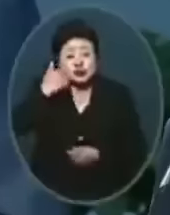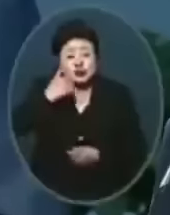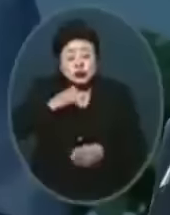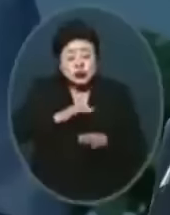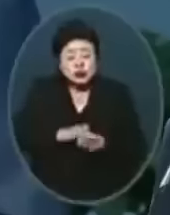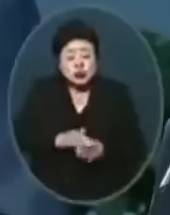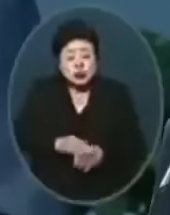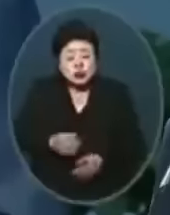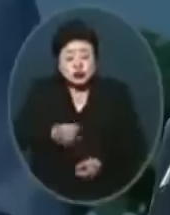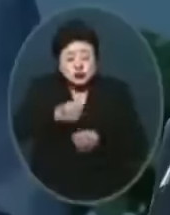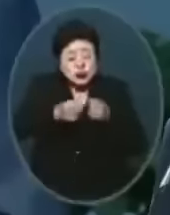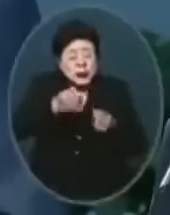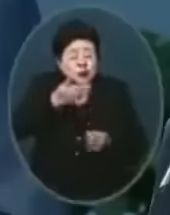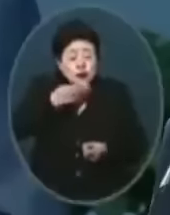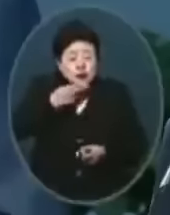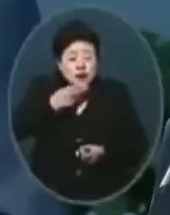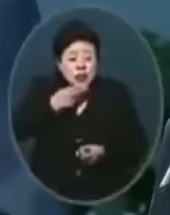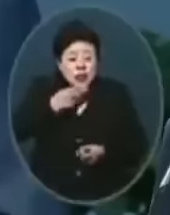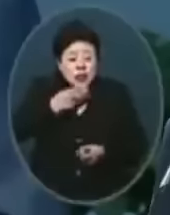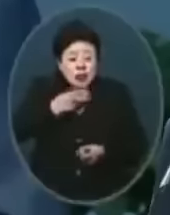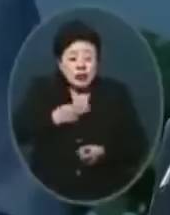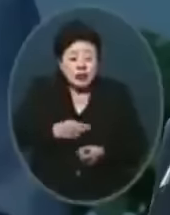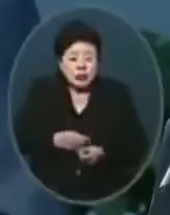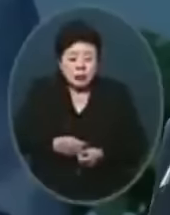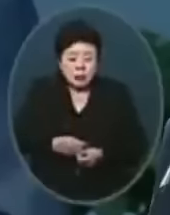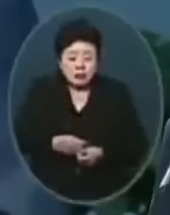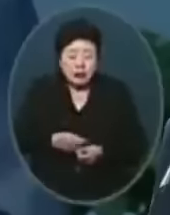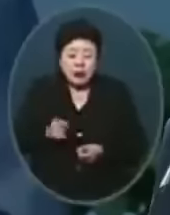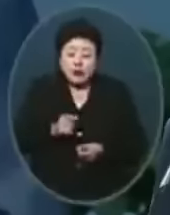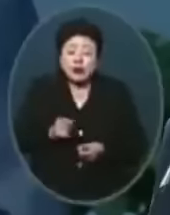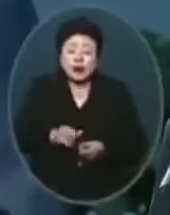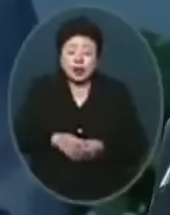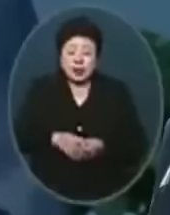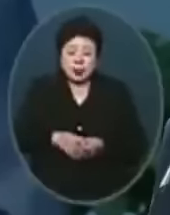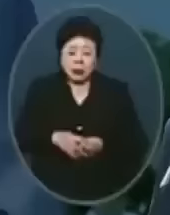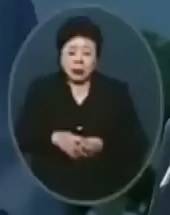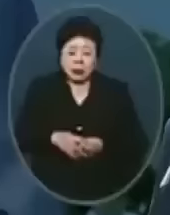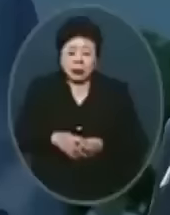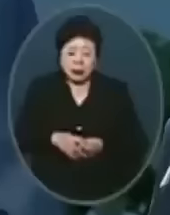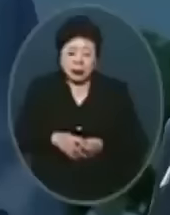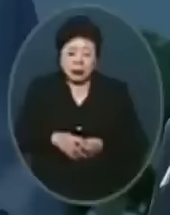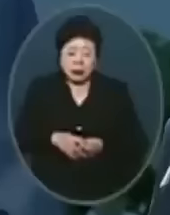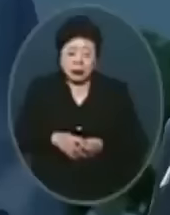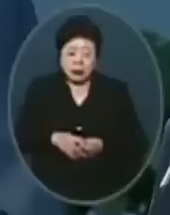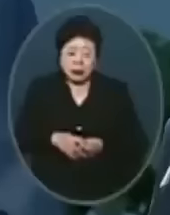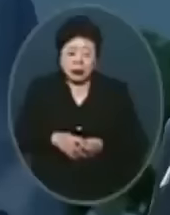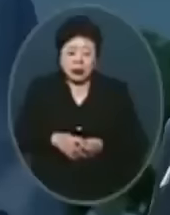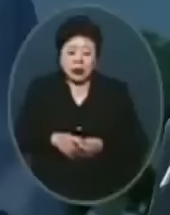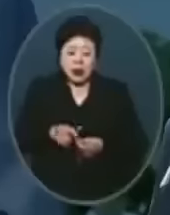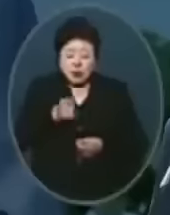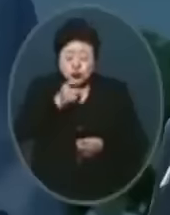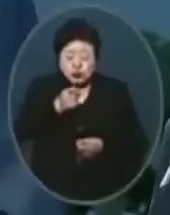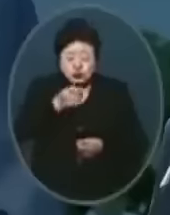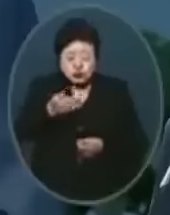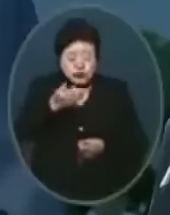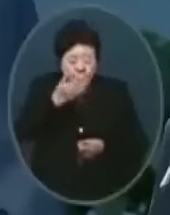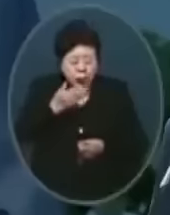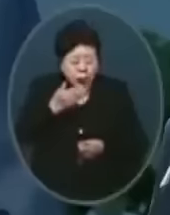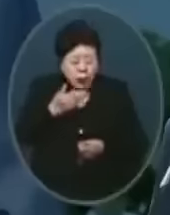손에 두레박도 없이 이 물을 벗어 나에게 주겠다니요.